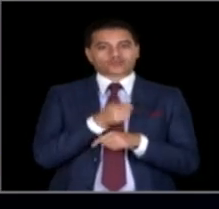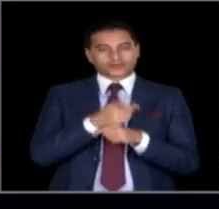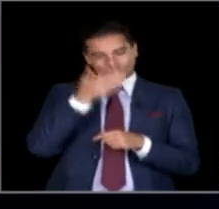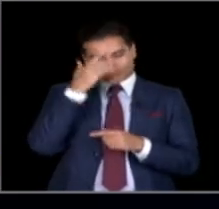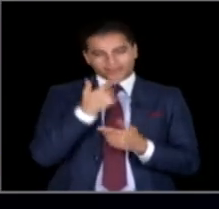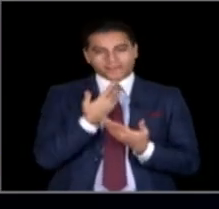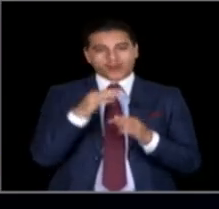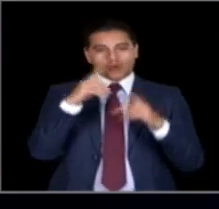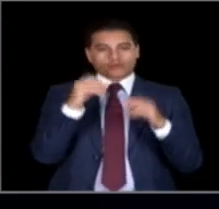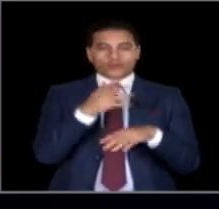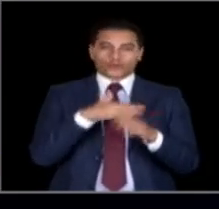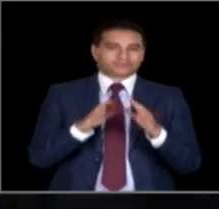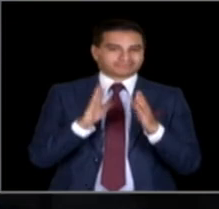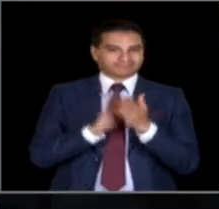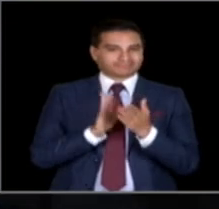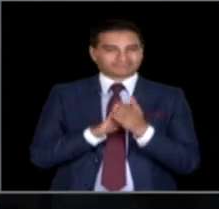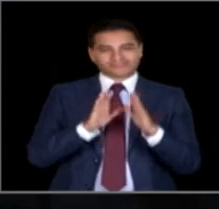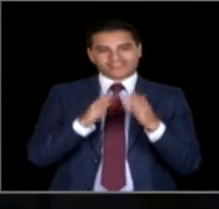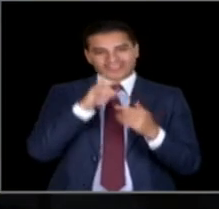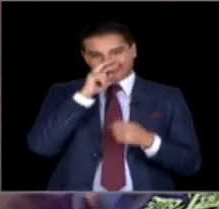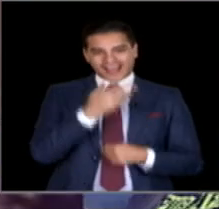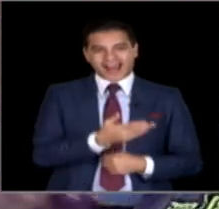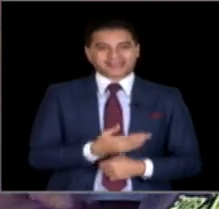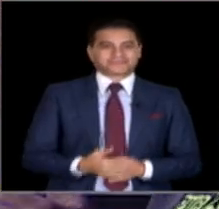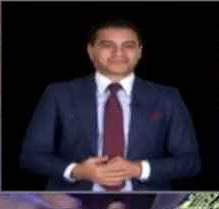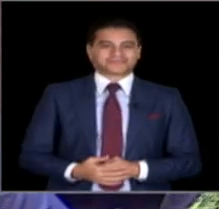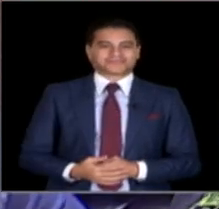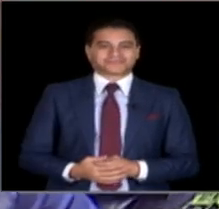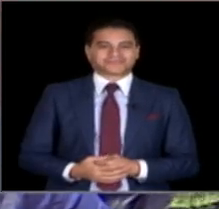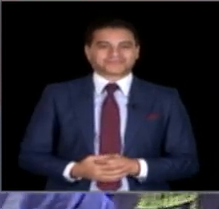التوفيق. نحيي كلنا فريق التعالب.